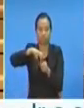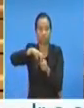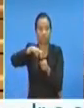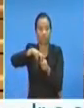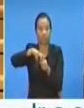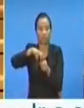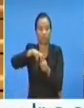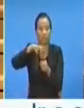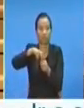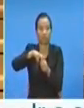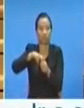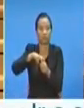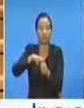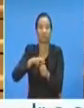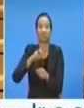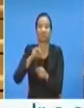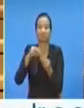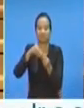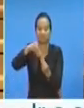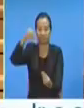าดแย่คอห่านก่อนนะ